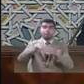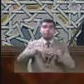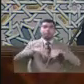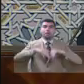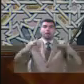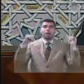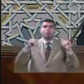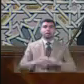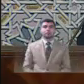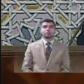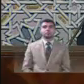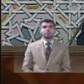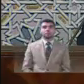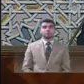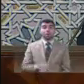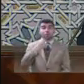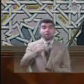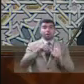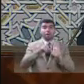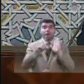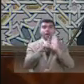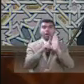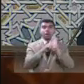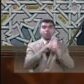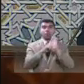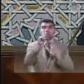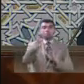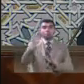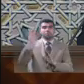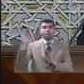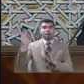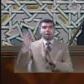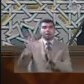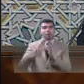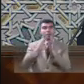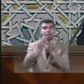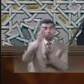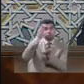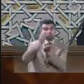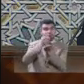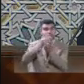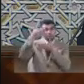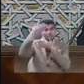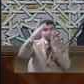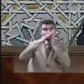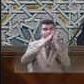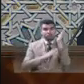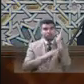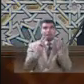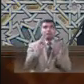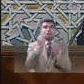المحترمون. طبقا لمقتضيات الفصل 100 من الدستور وخاصة الفقرة الثالثة